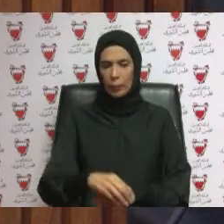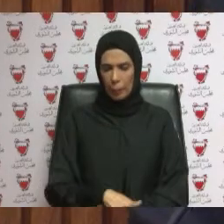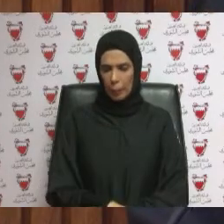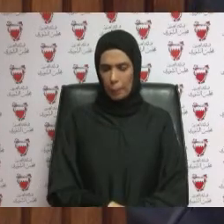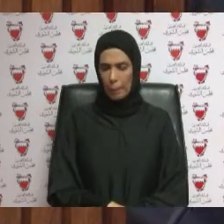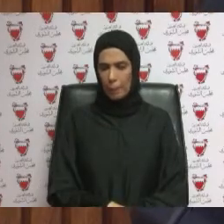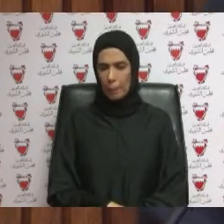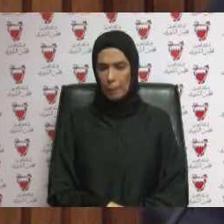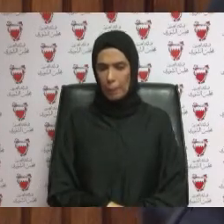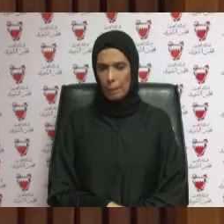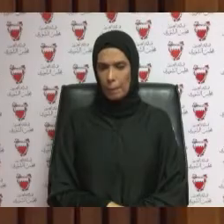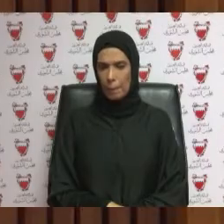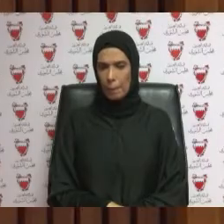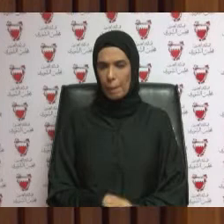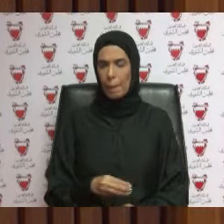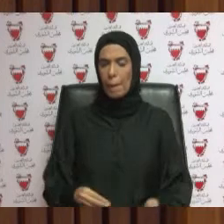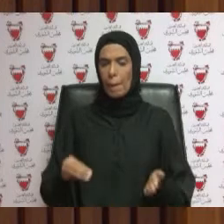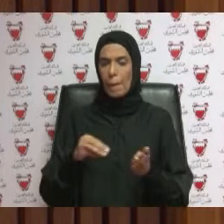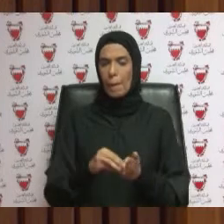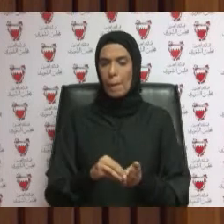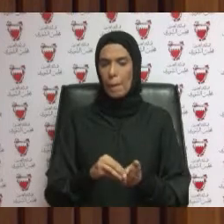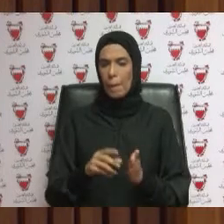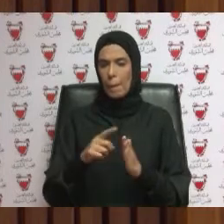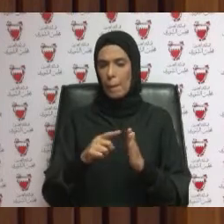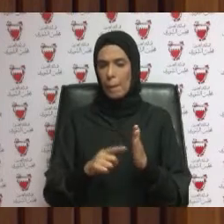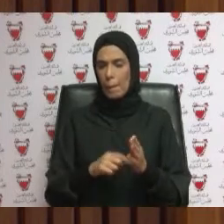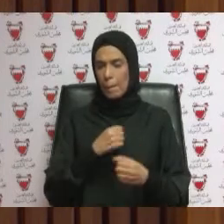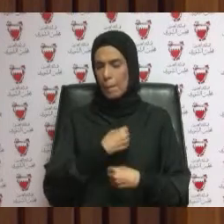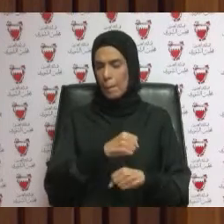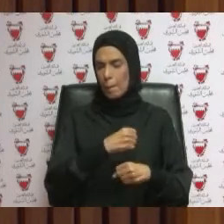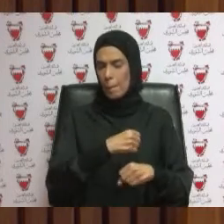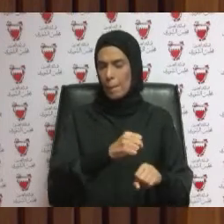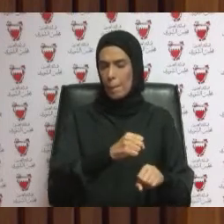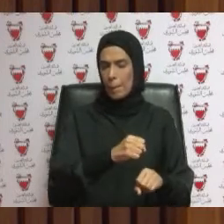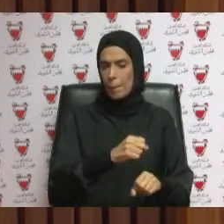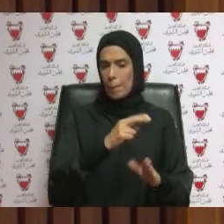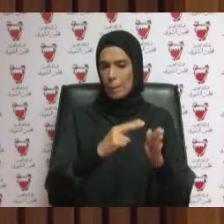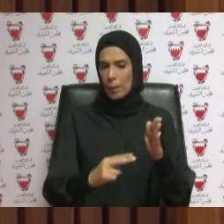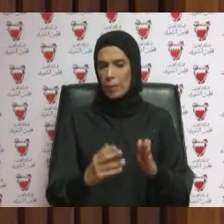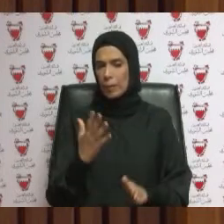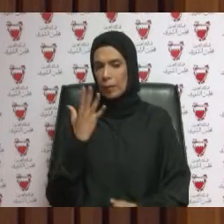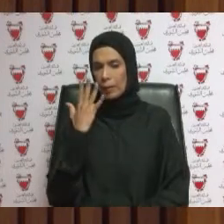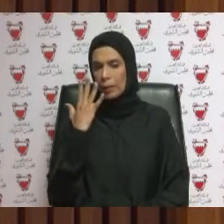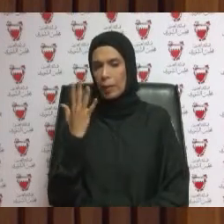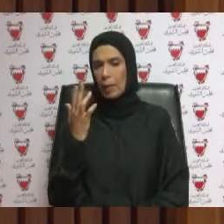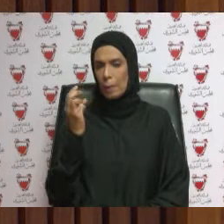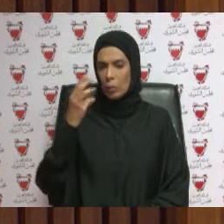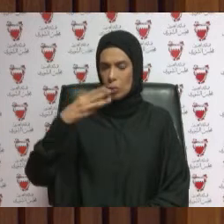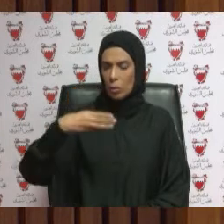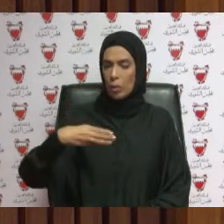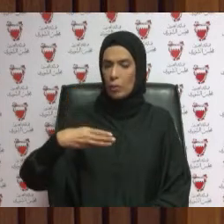وصل. إضافة عبارة وعلى قانون البلديات الصادر بالمرسوم بقانون رقم 35 لسنة